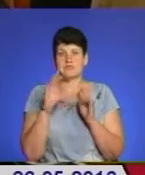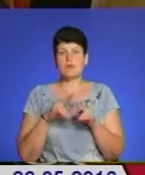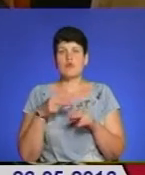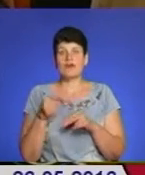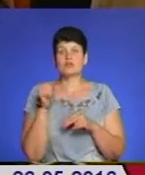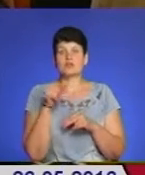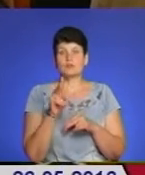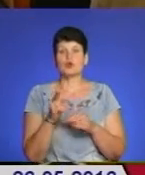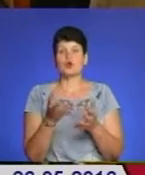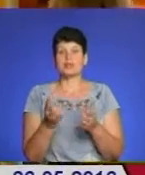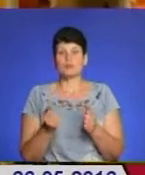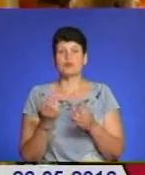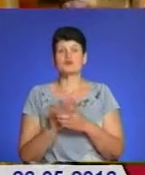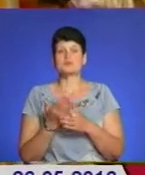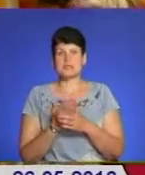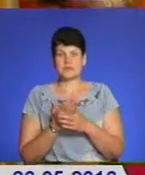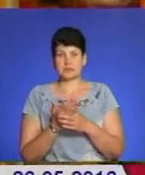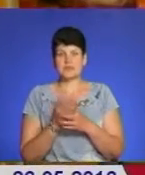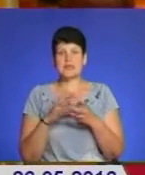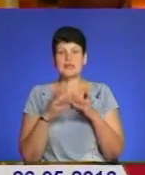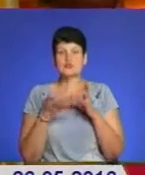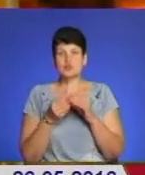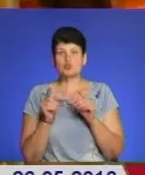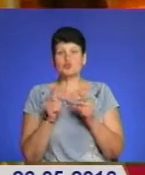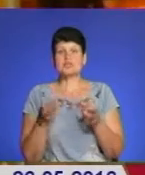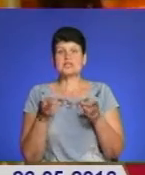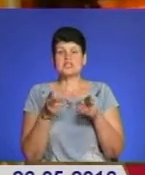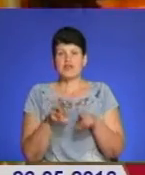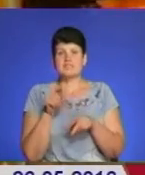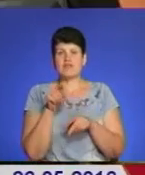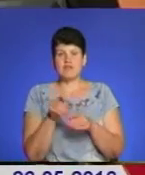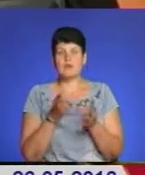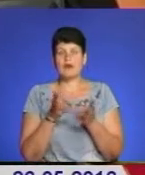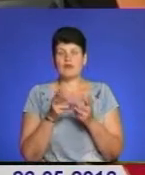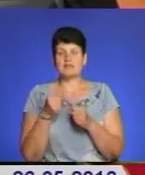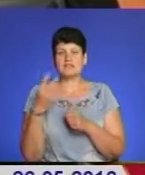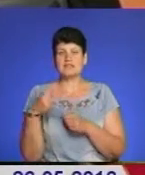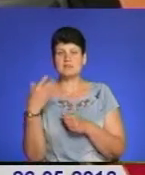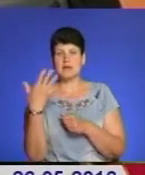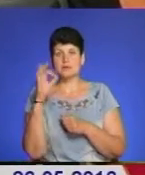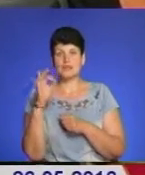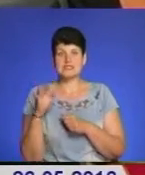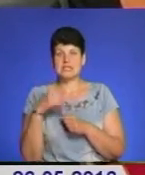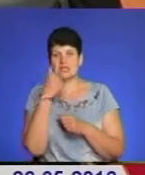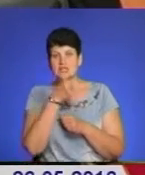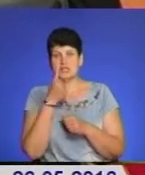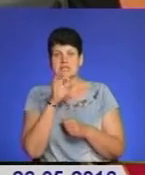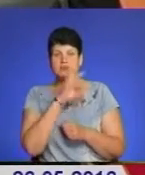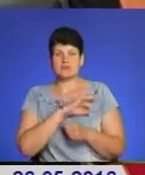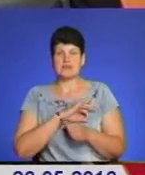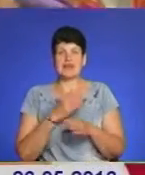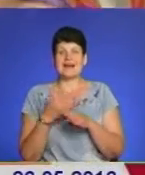тим, хто одержує субсидію. На суму, що залишається, вам нараховуватимуть 25% річних за користування